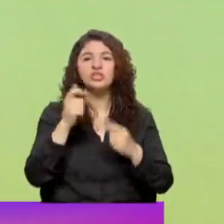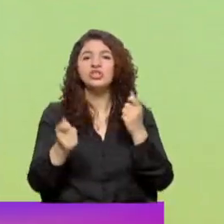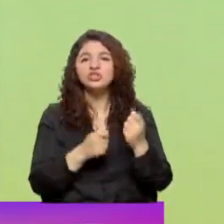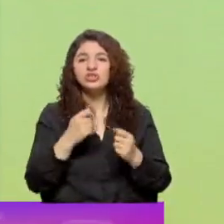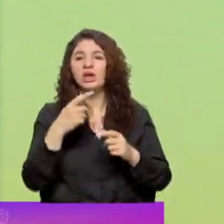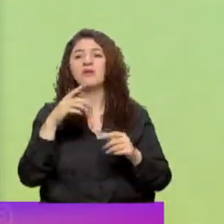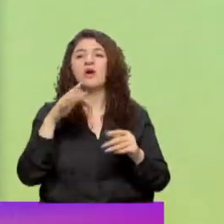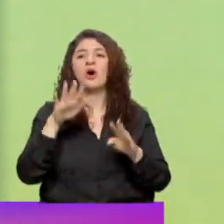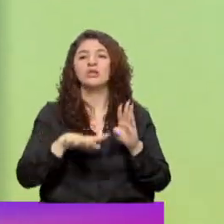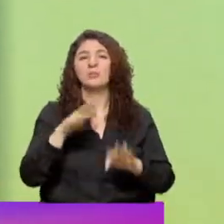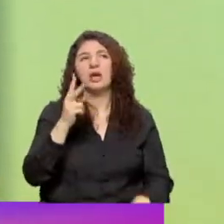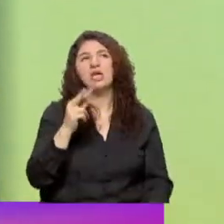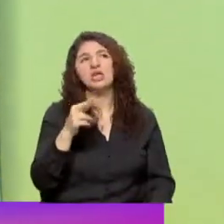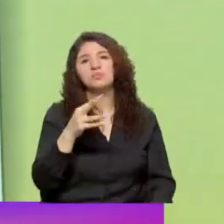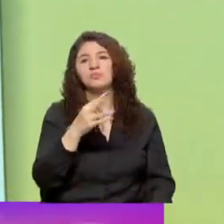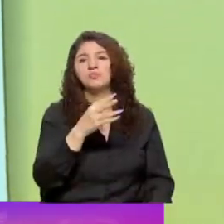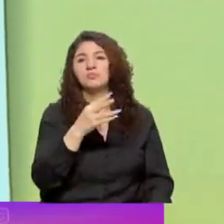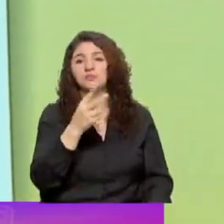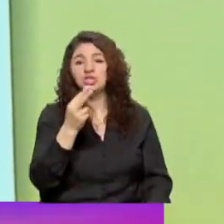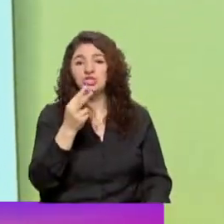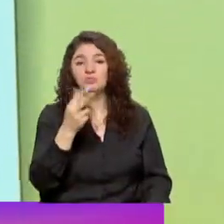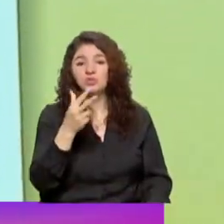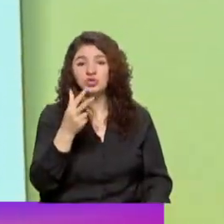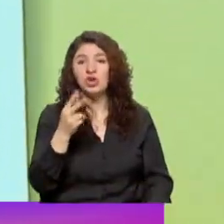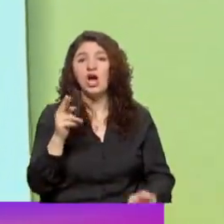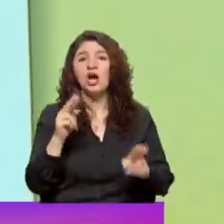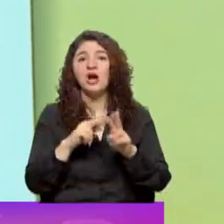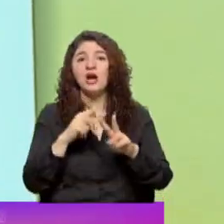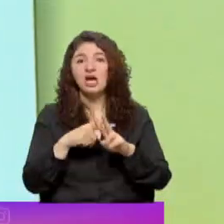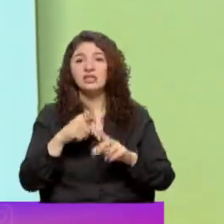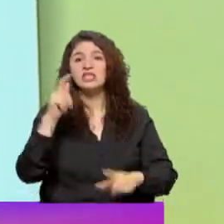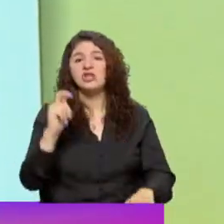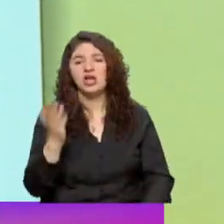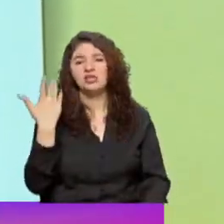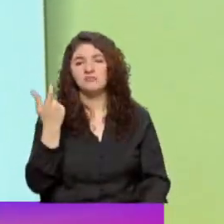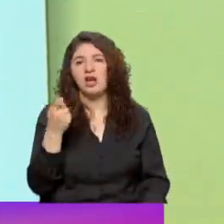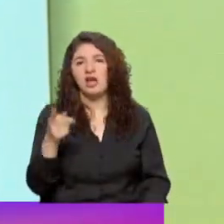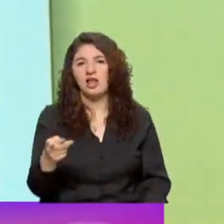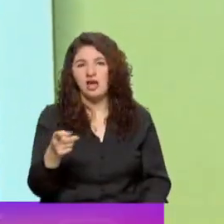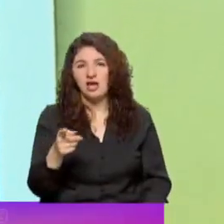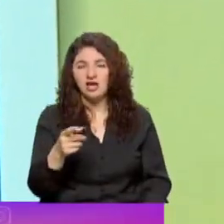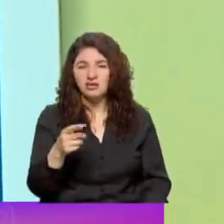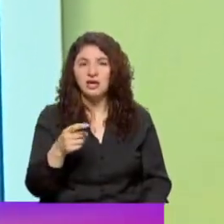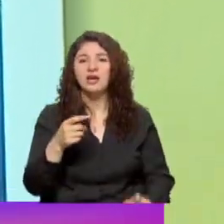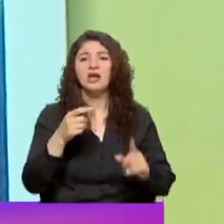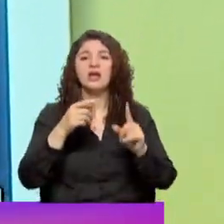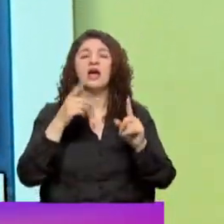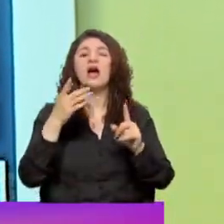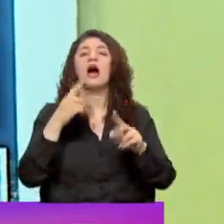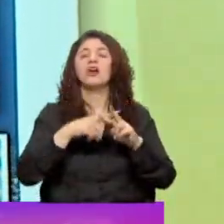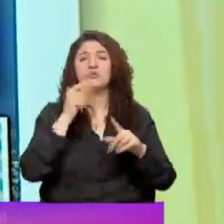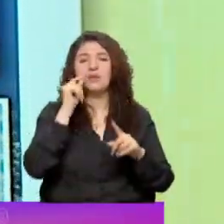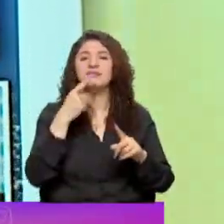yaklaşık iki buçuk katrilyon bakın o eski parayla Aytun Çıray ne dedi